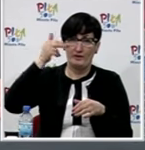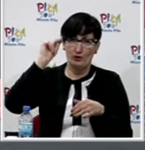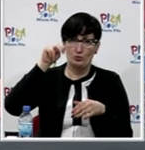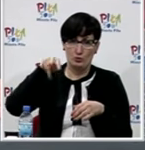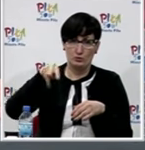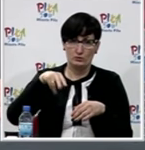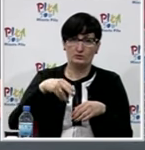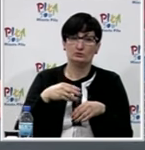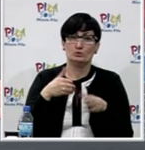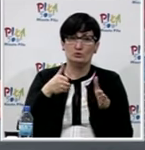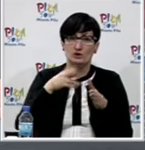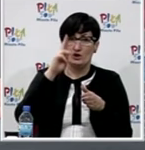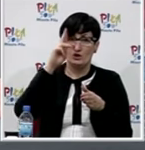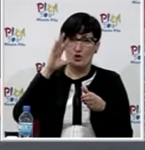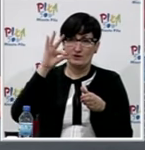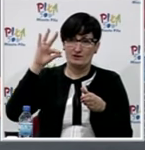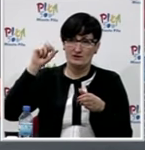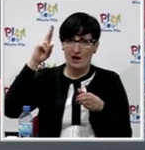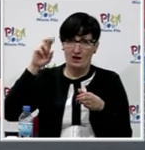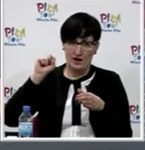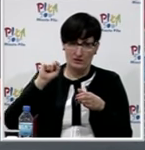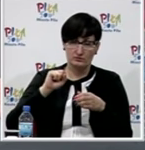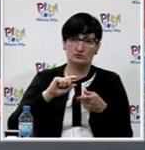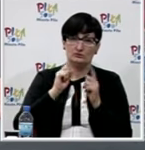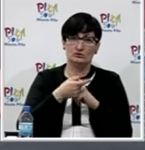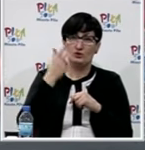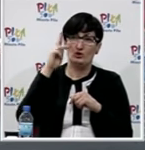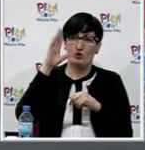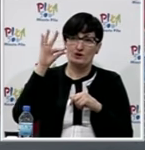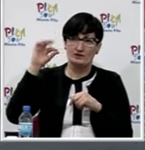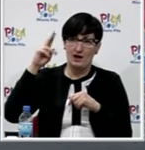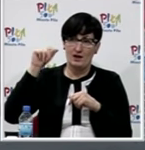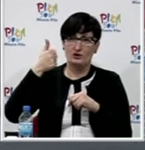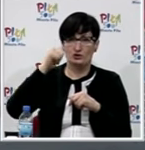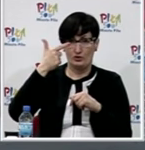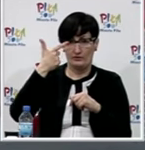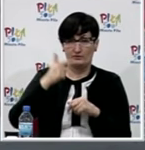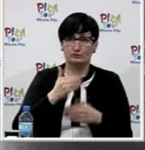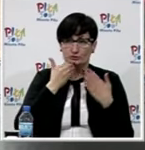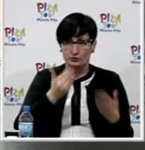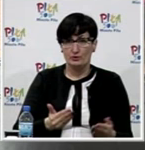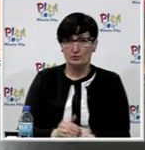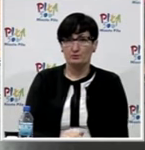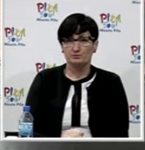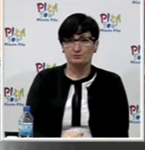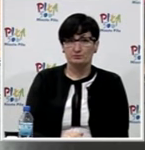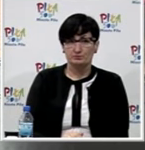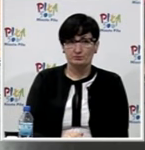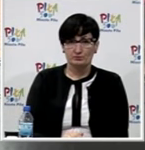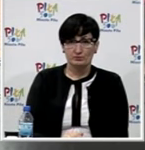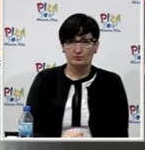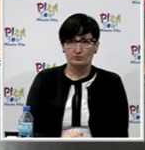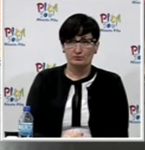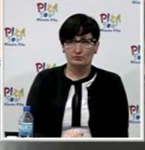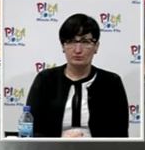96 wpisuje się słowa Kosaka 102. To tyle, dziękuję. Dziękuję bardzo.